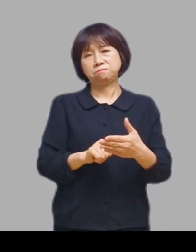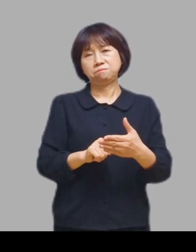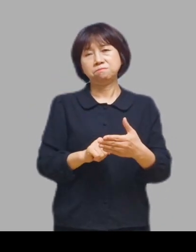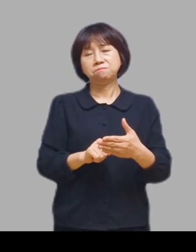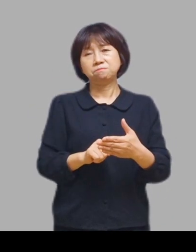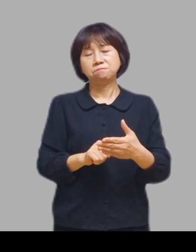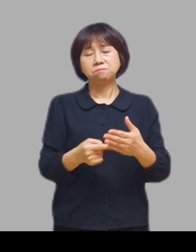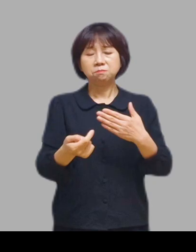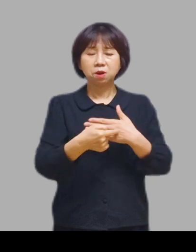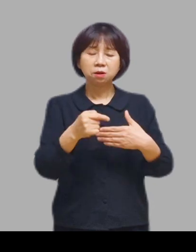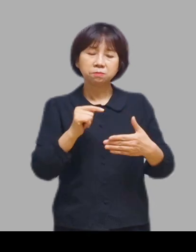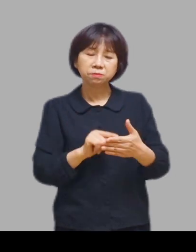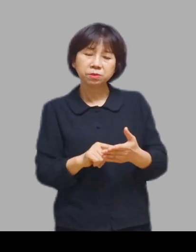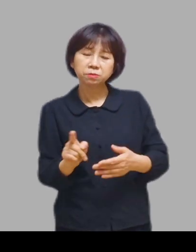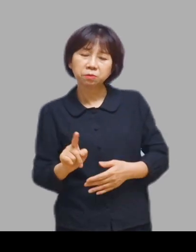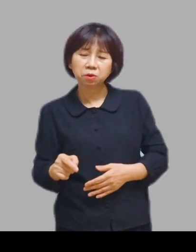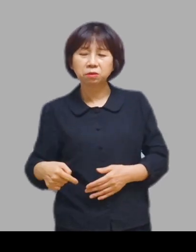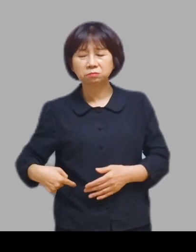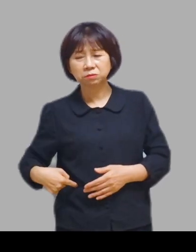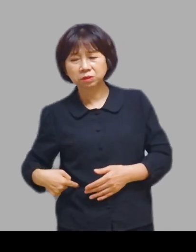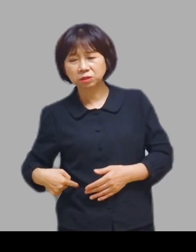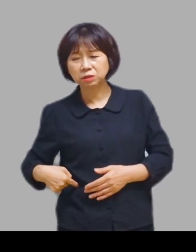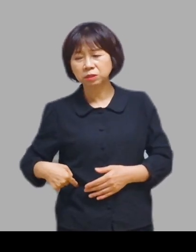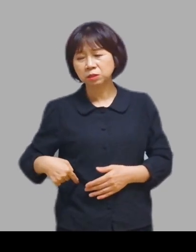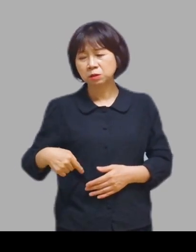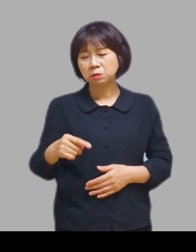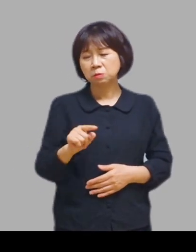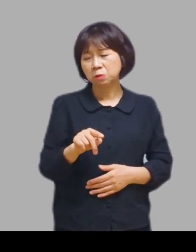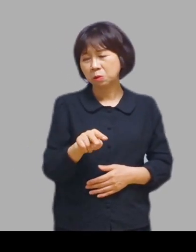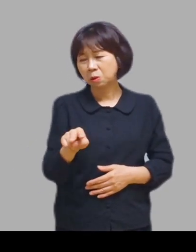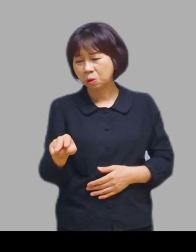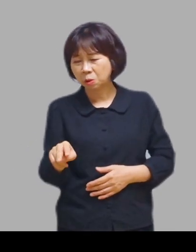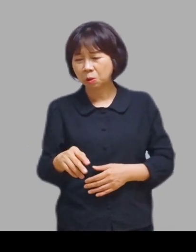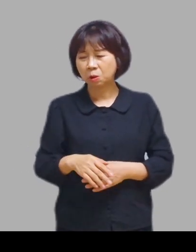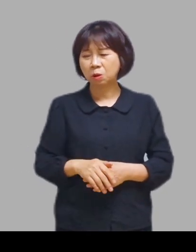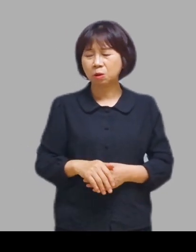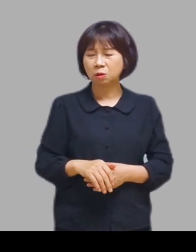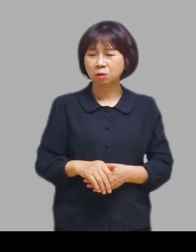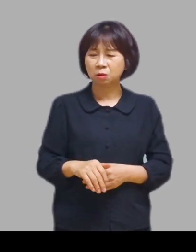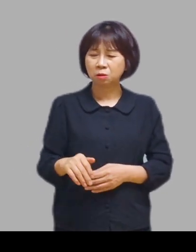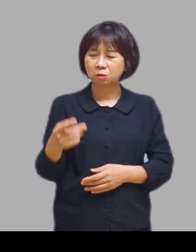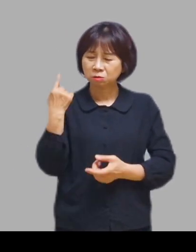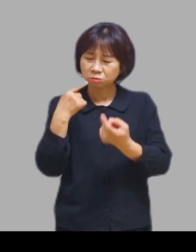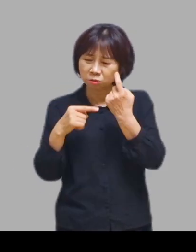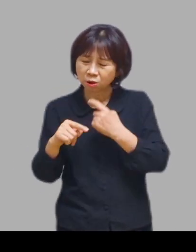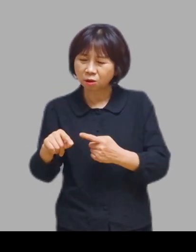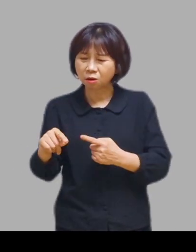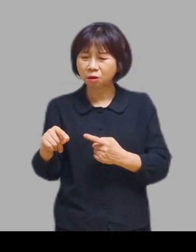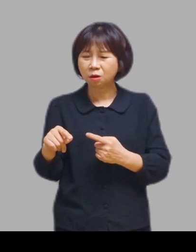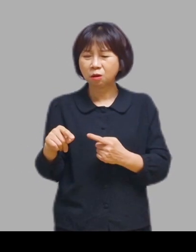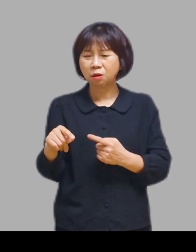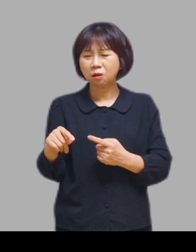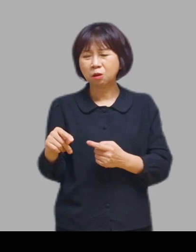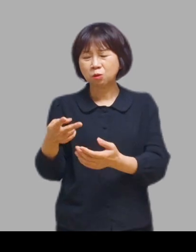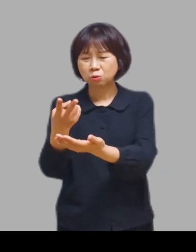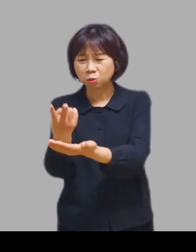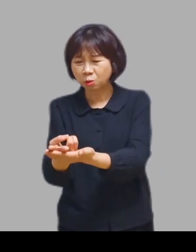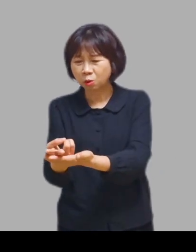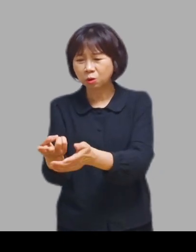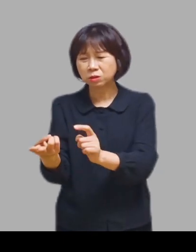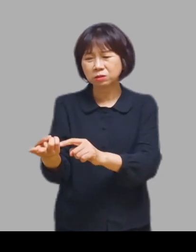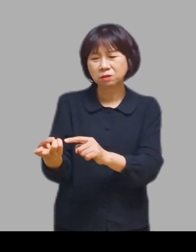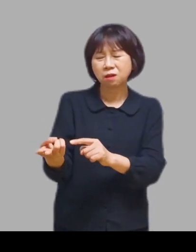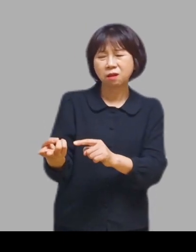말은 마음이 조금 움직였다. 가다 보니까 거반 죽은 사람이 다쳐서 꼼짝 못하는 사람이 있네. 마음이